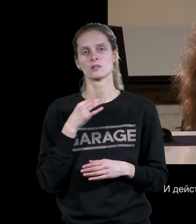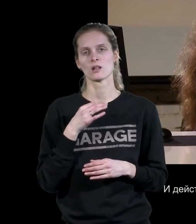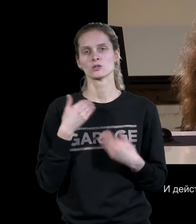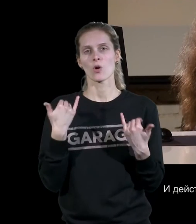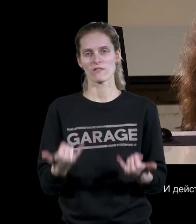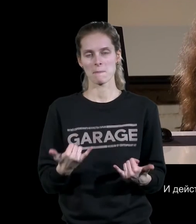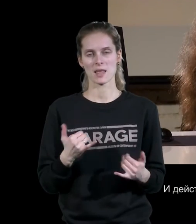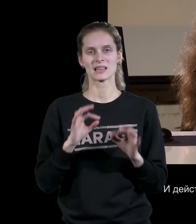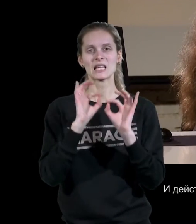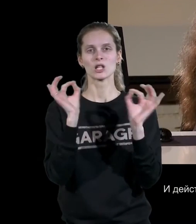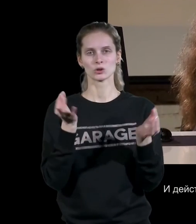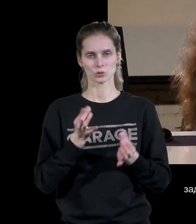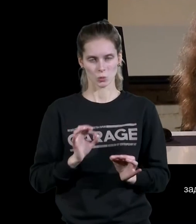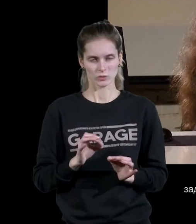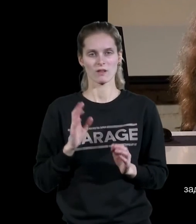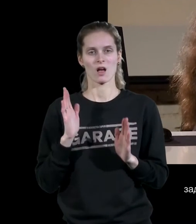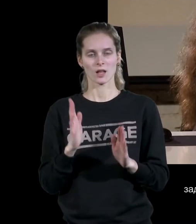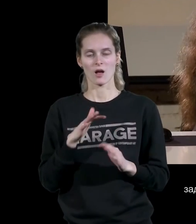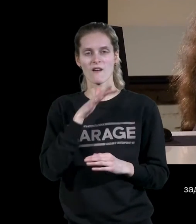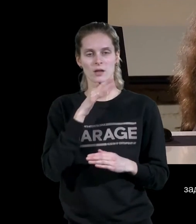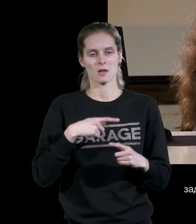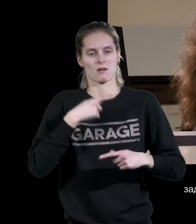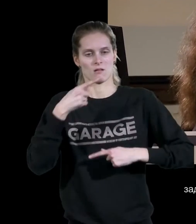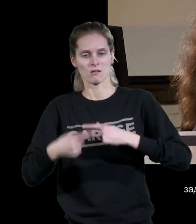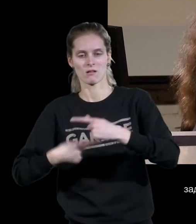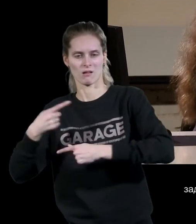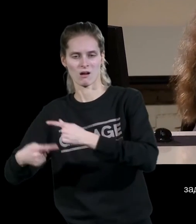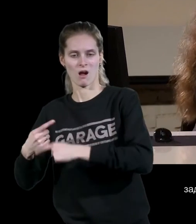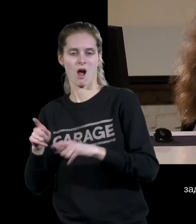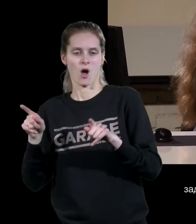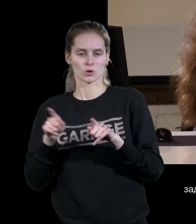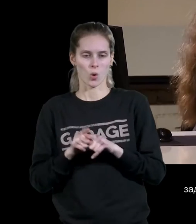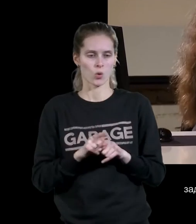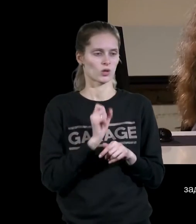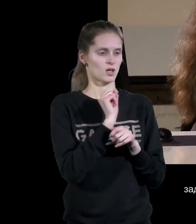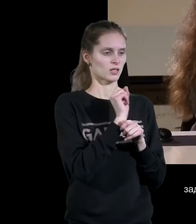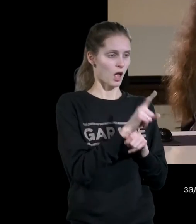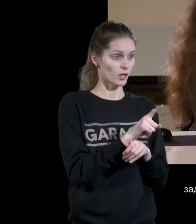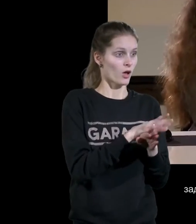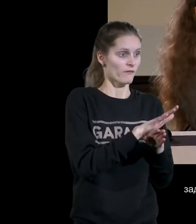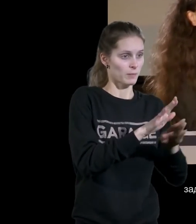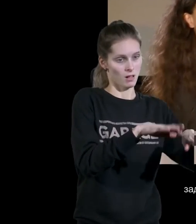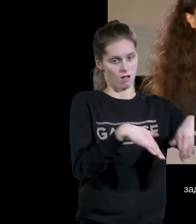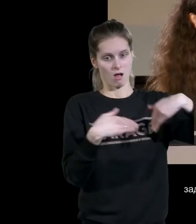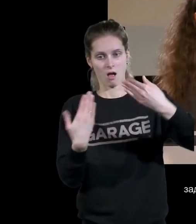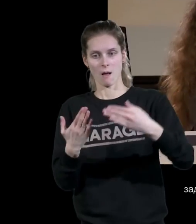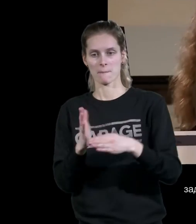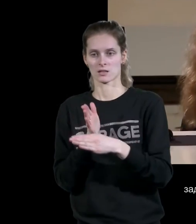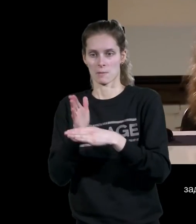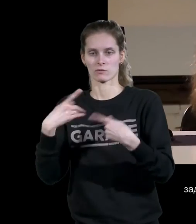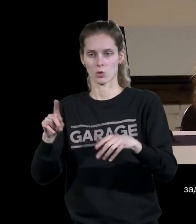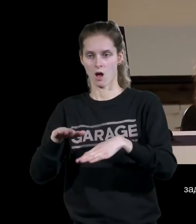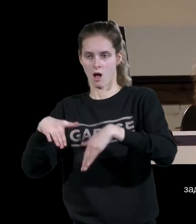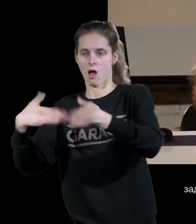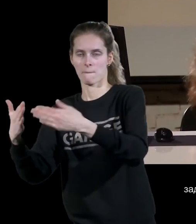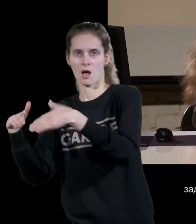в одном медиа сменяют друг друга разные задачи, одна и та же задача переносится на совершенно различные медиа и